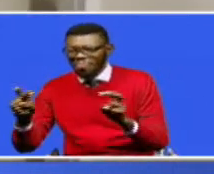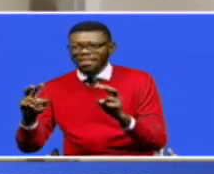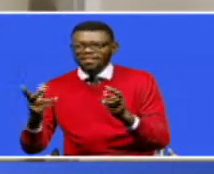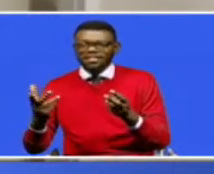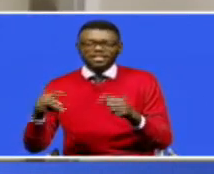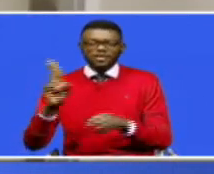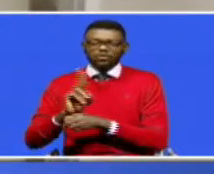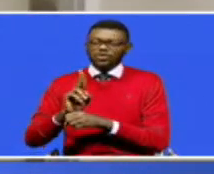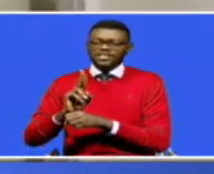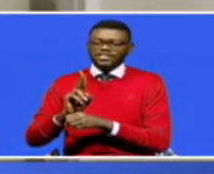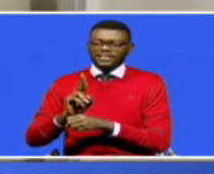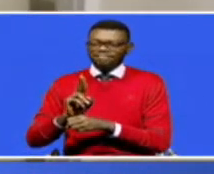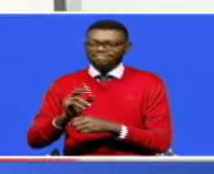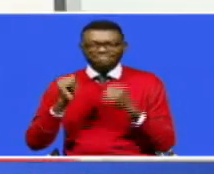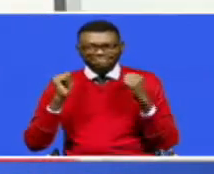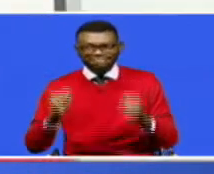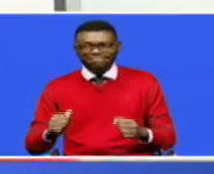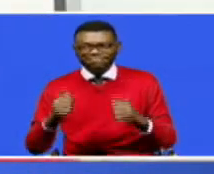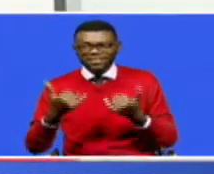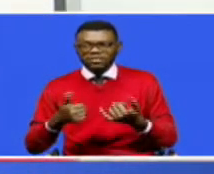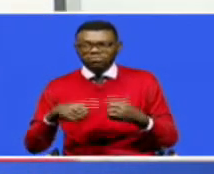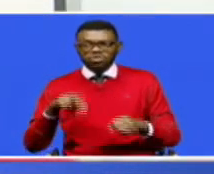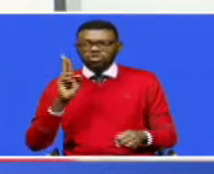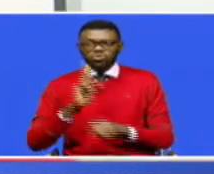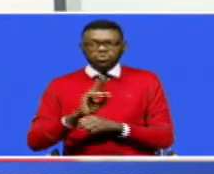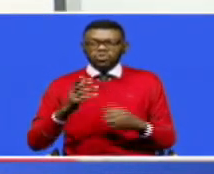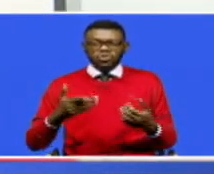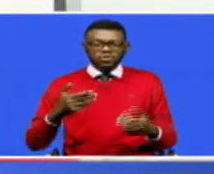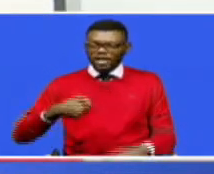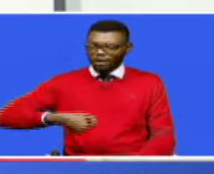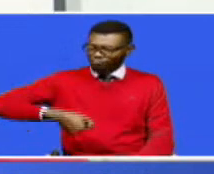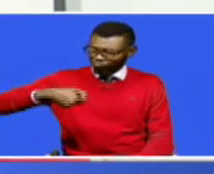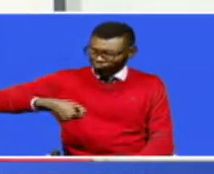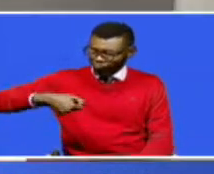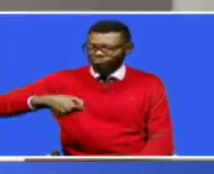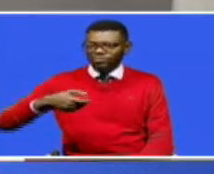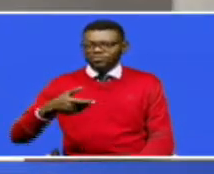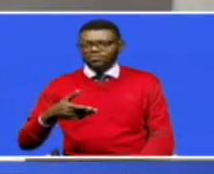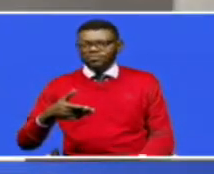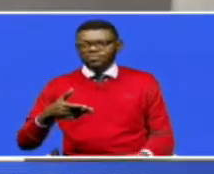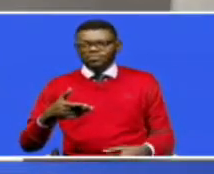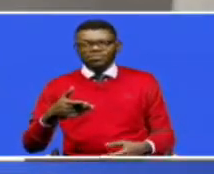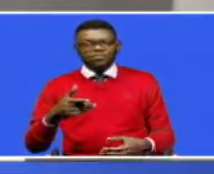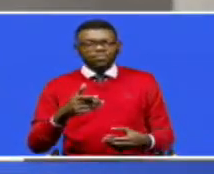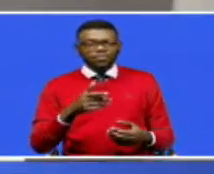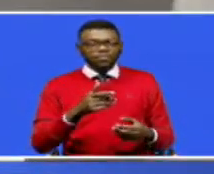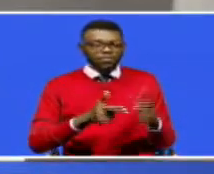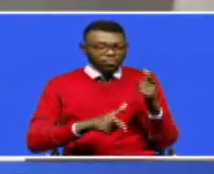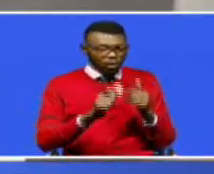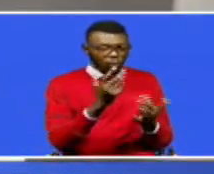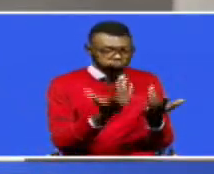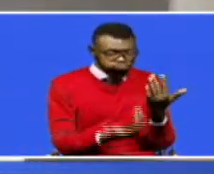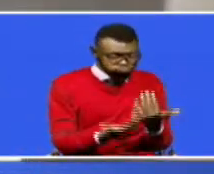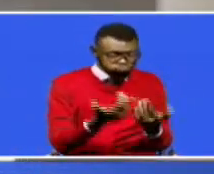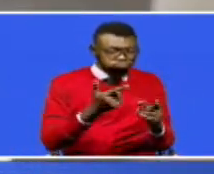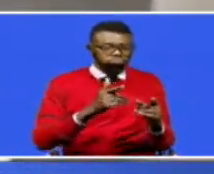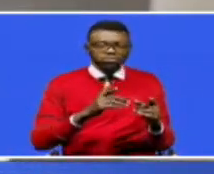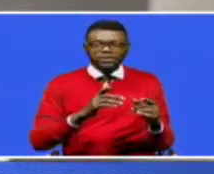kutengenezea maziwa mala. Siku hizi wanatengeneza direct kupitia container, wana boil tu maziwa yake kwa tayari, kisha kwa